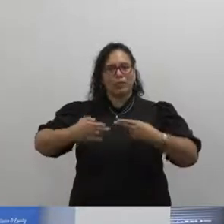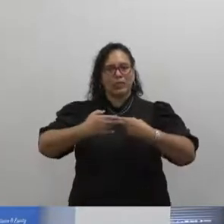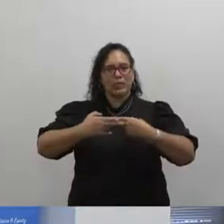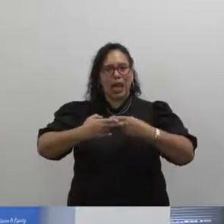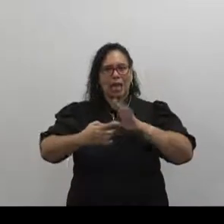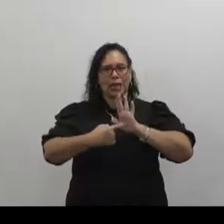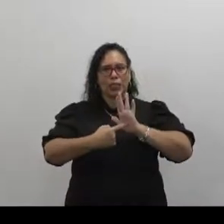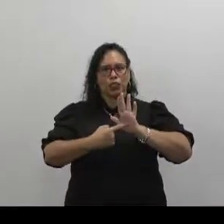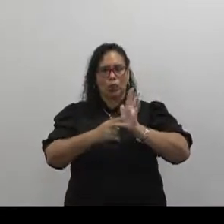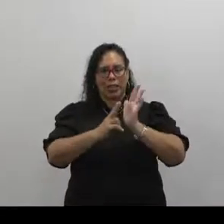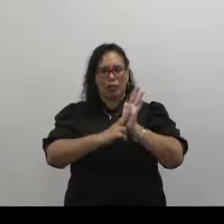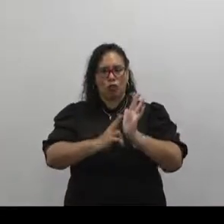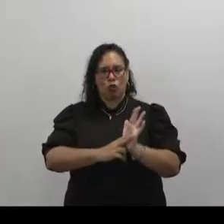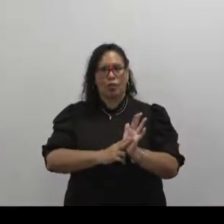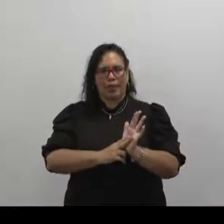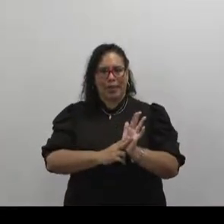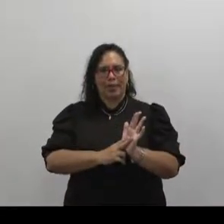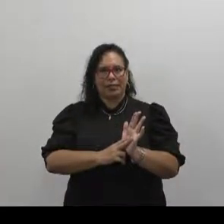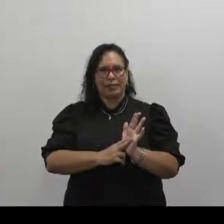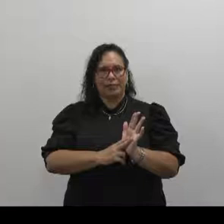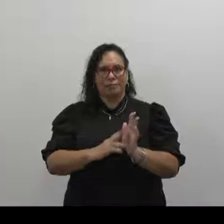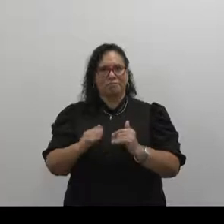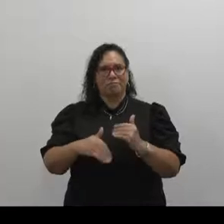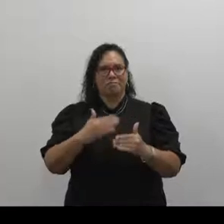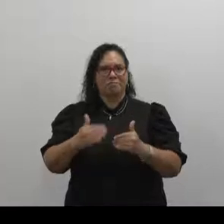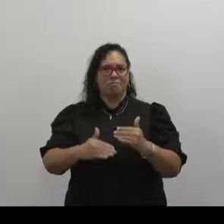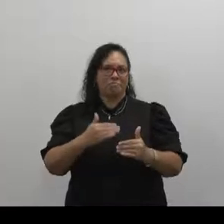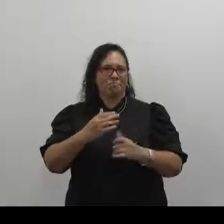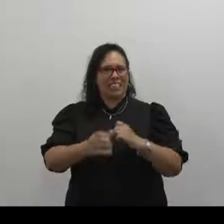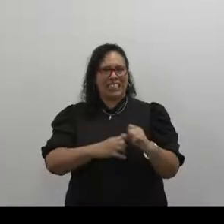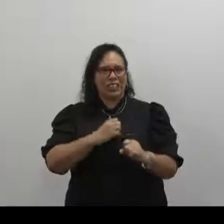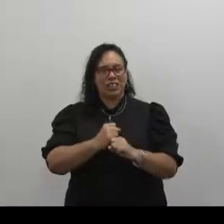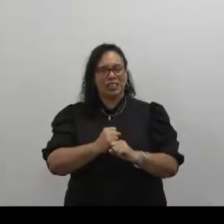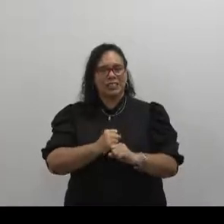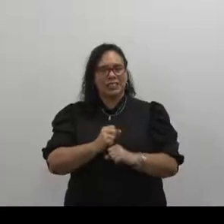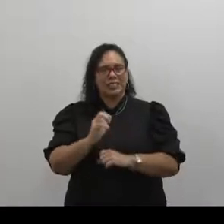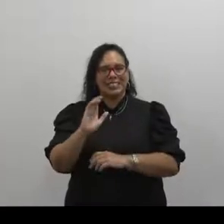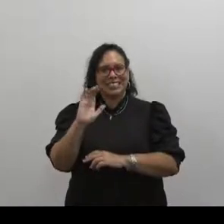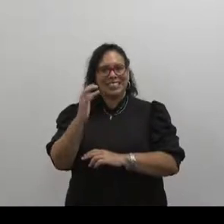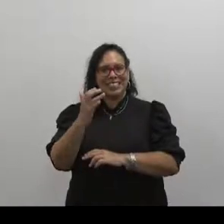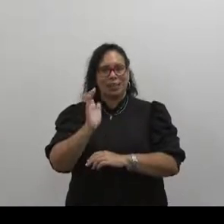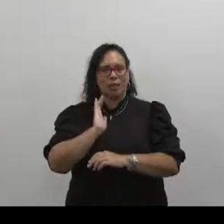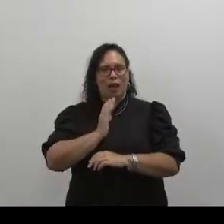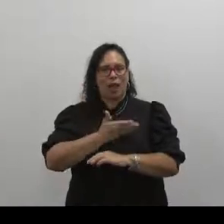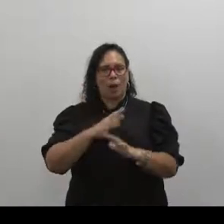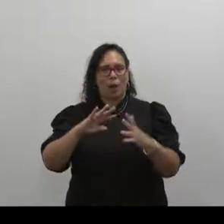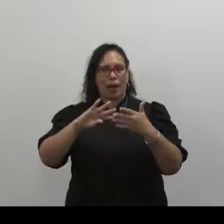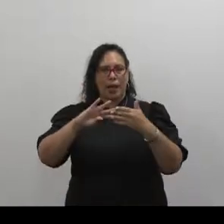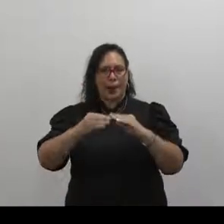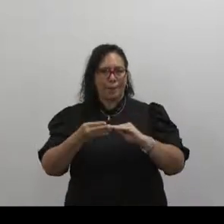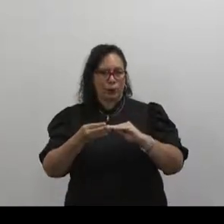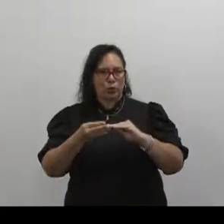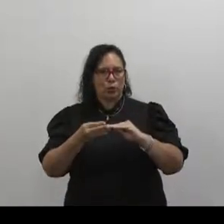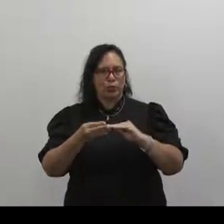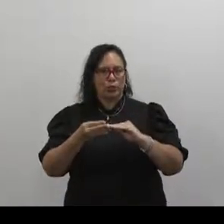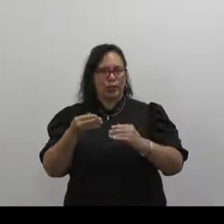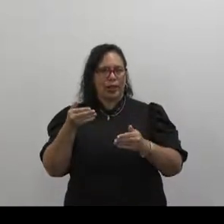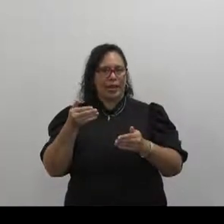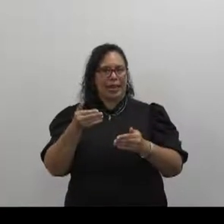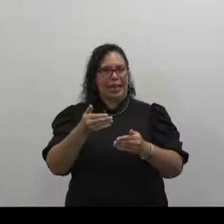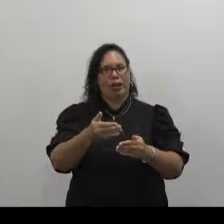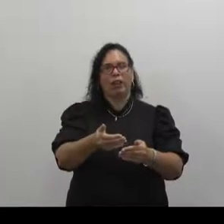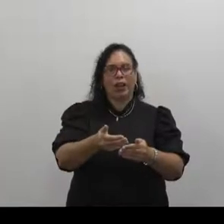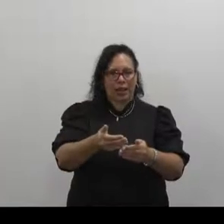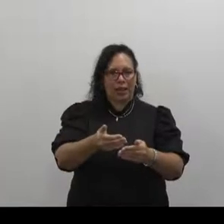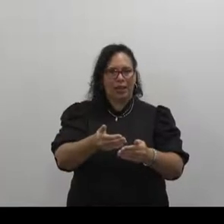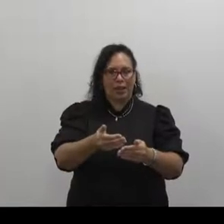bây giờ một nút là dân chạy bị âm pi slide âm pi ca cho chúng một chỗ tạm nhau mà khơi tới thà lấy để chụp đầu chỗ